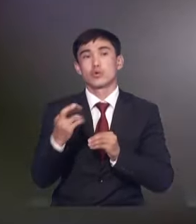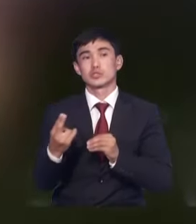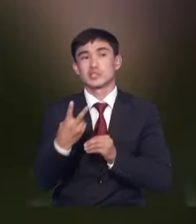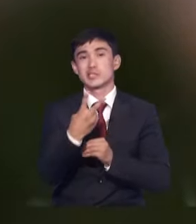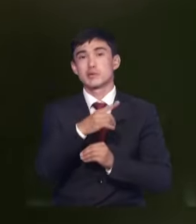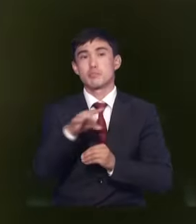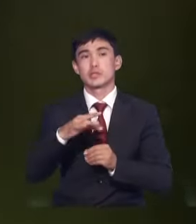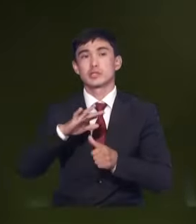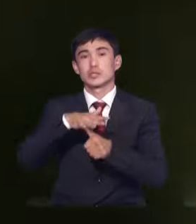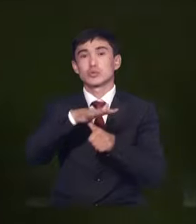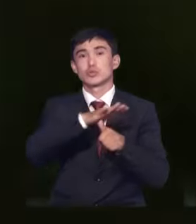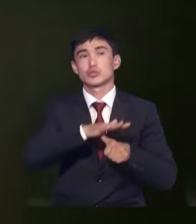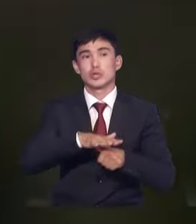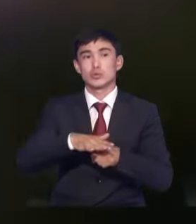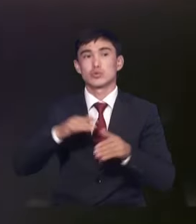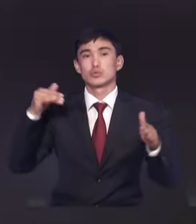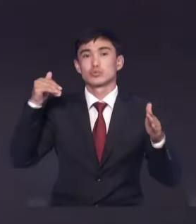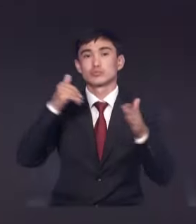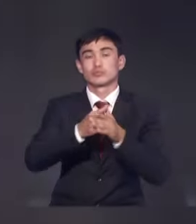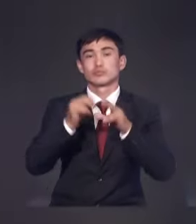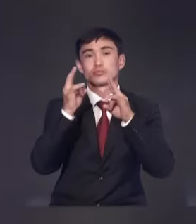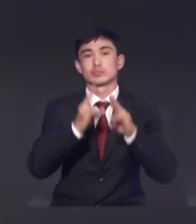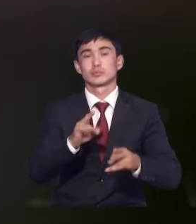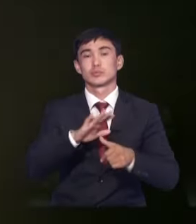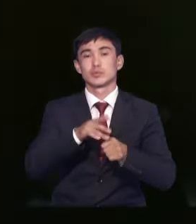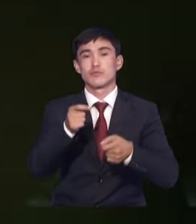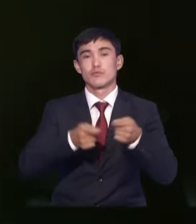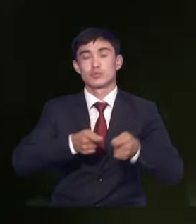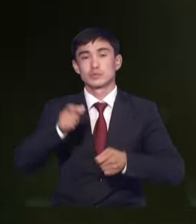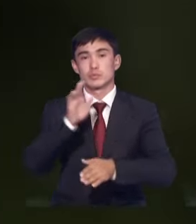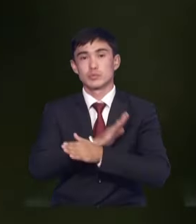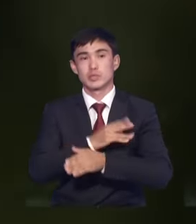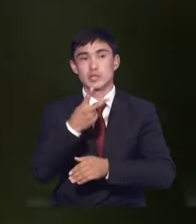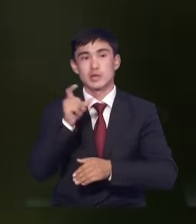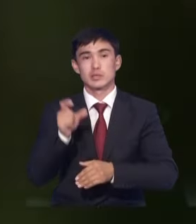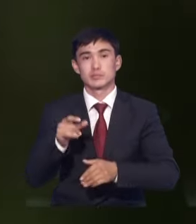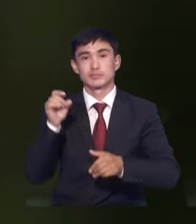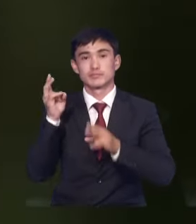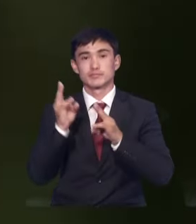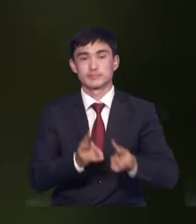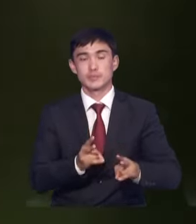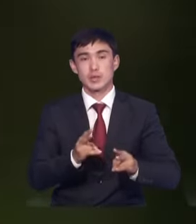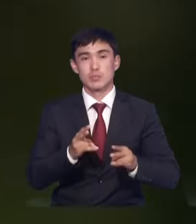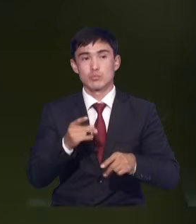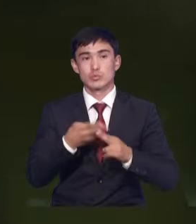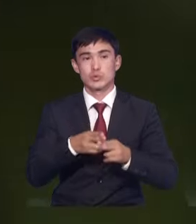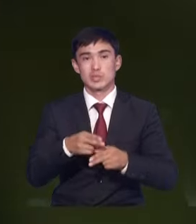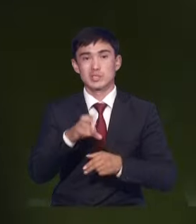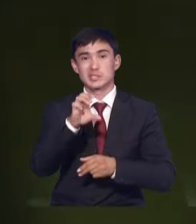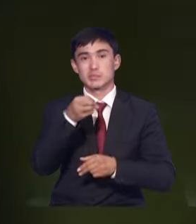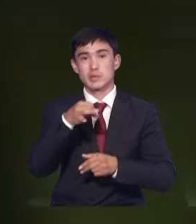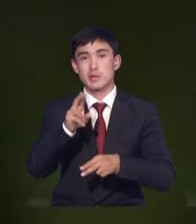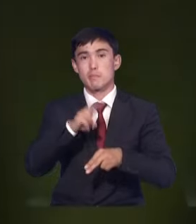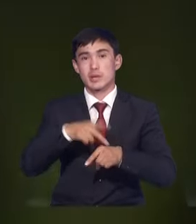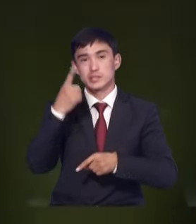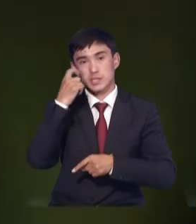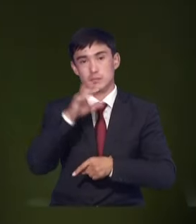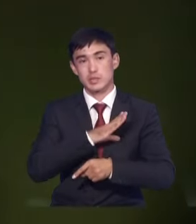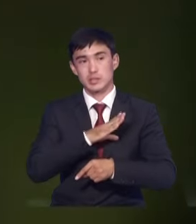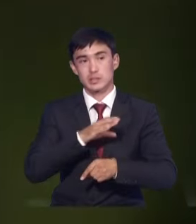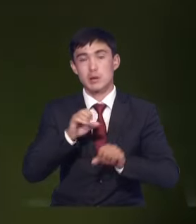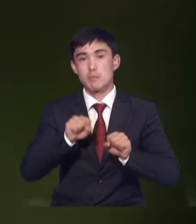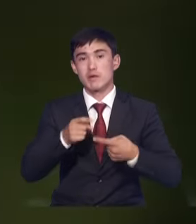метрлік тікұшақ қонақ үйдің шатырына соғылып, ұшқыш мерт болды, тағы 2 адам жарақат алды. Бұл туралы жергілікті бақ өкілдері мен полиция хабарлады.